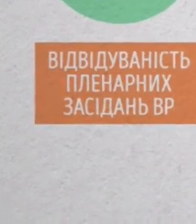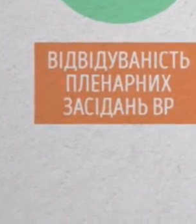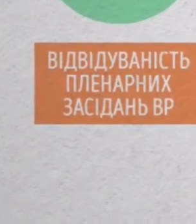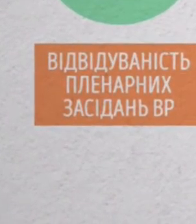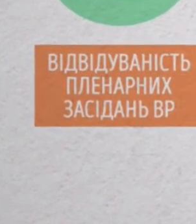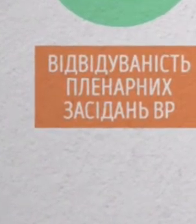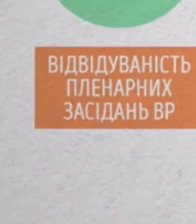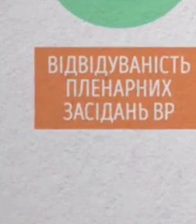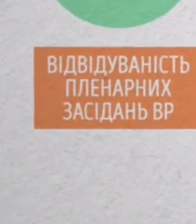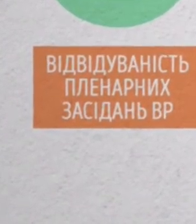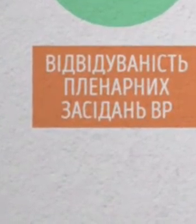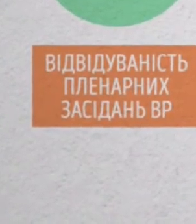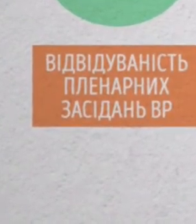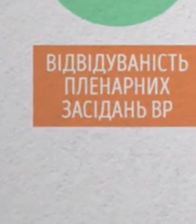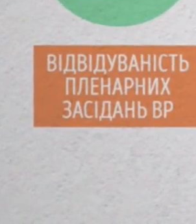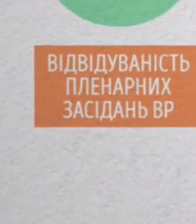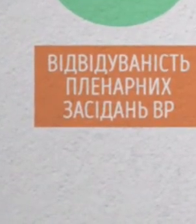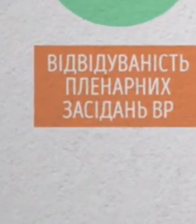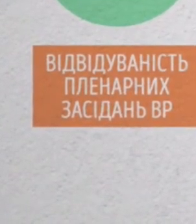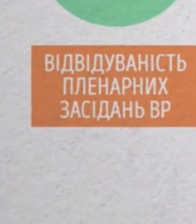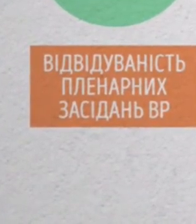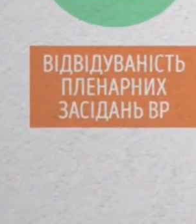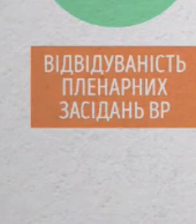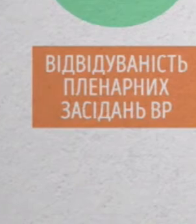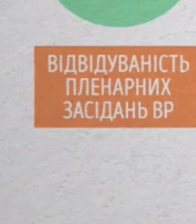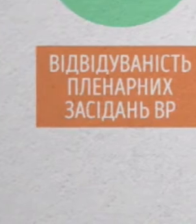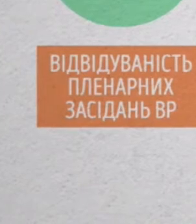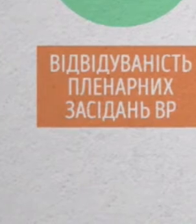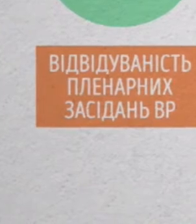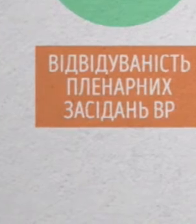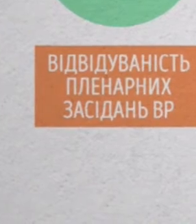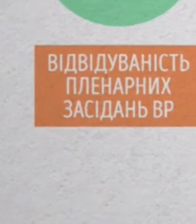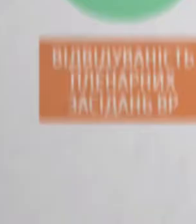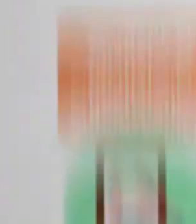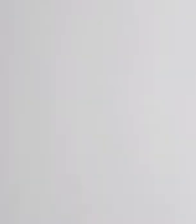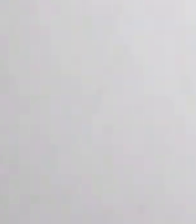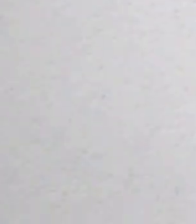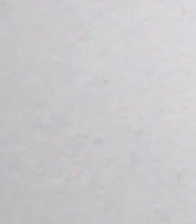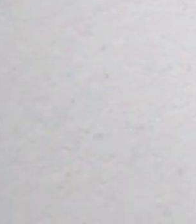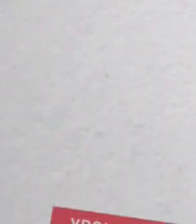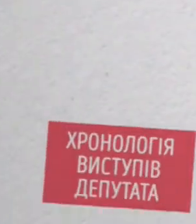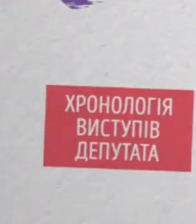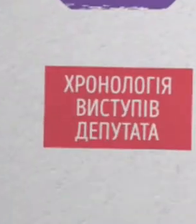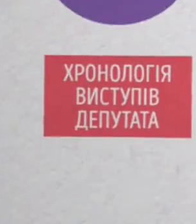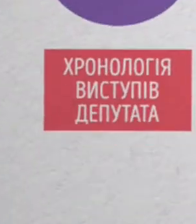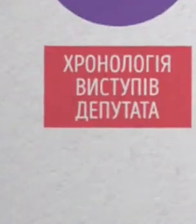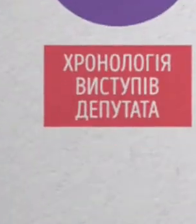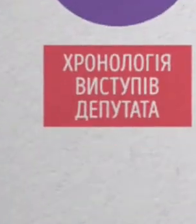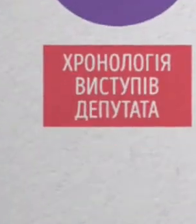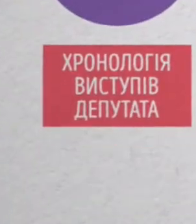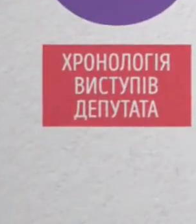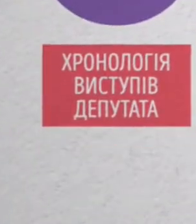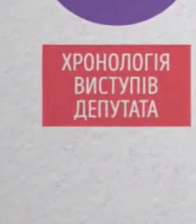депутата. Переходи по фракціях. Посади, які депутат обіймав протягом скликання. Хронологія виступів